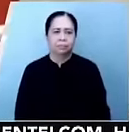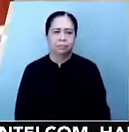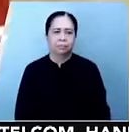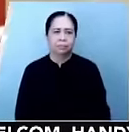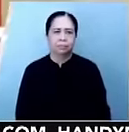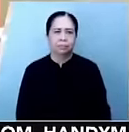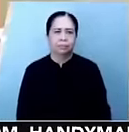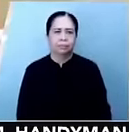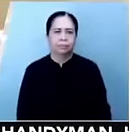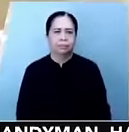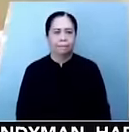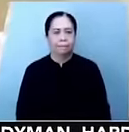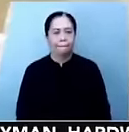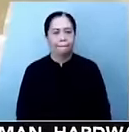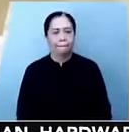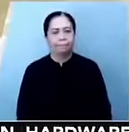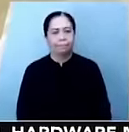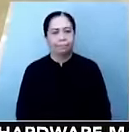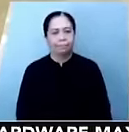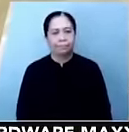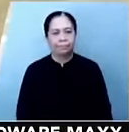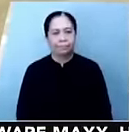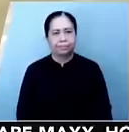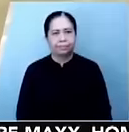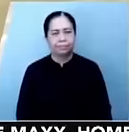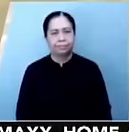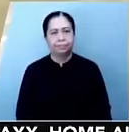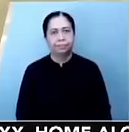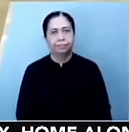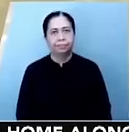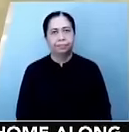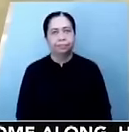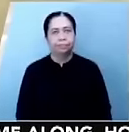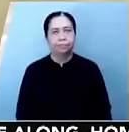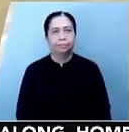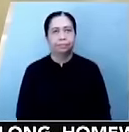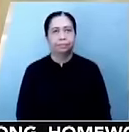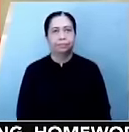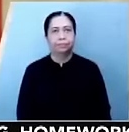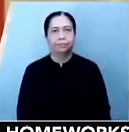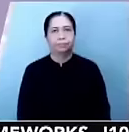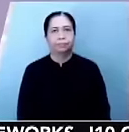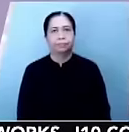Integrated News, Orgil Relator, nakatutok 24 oras.